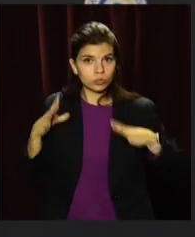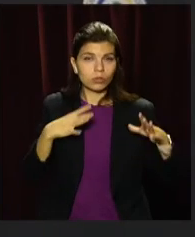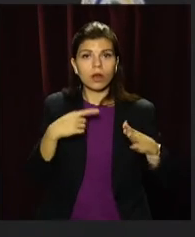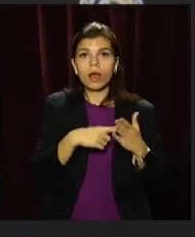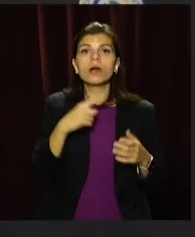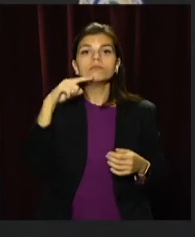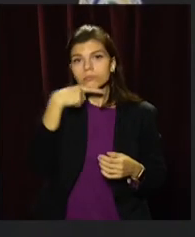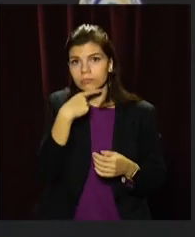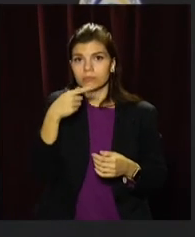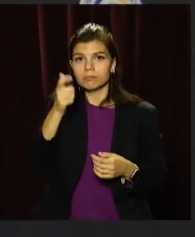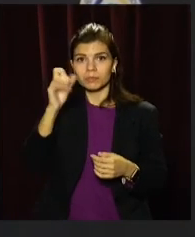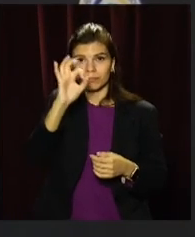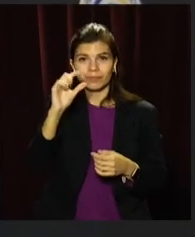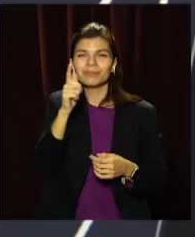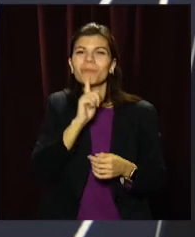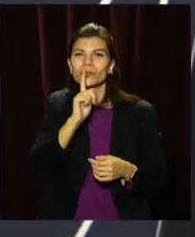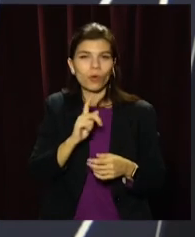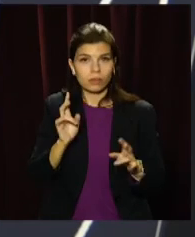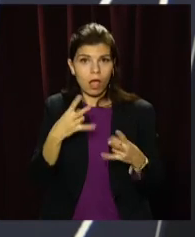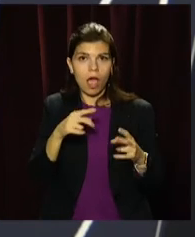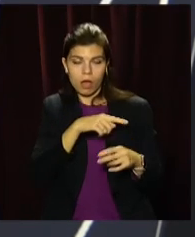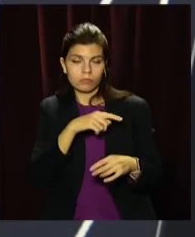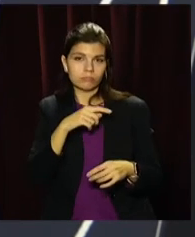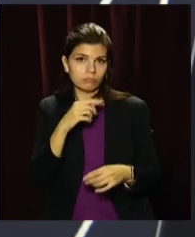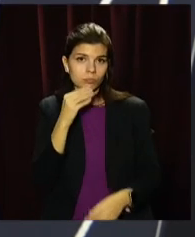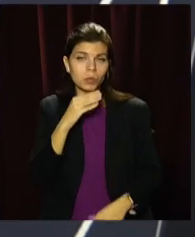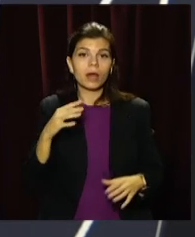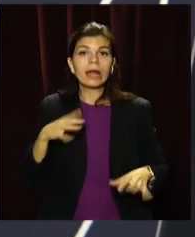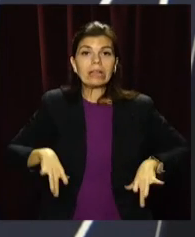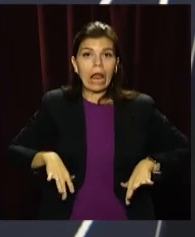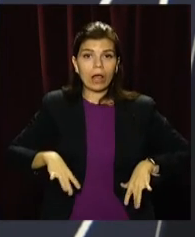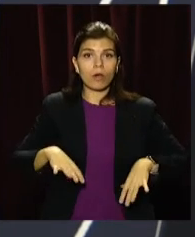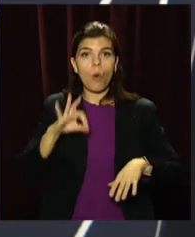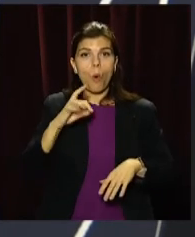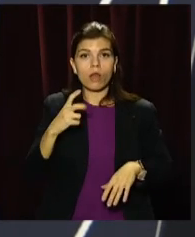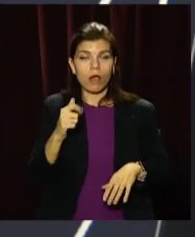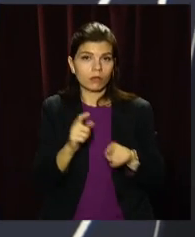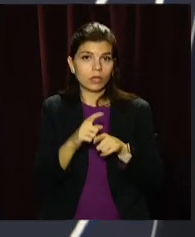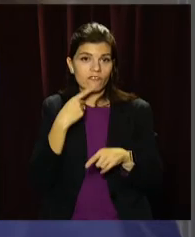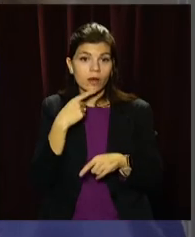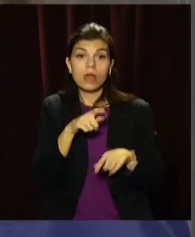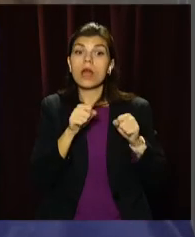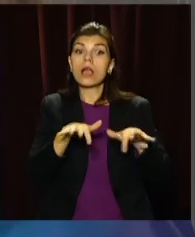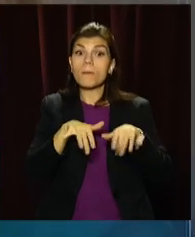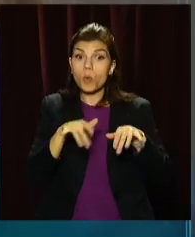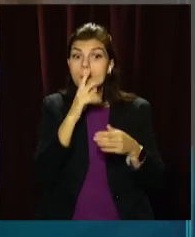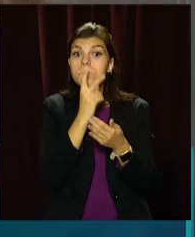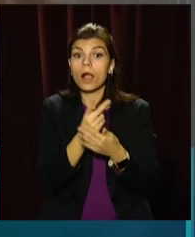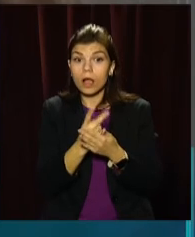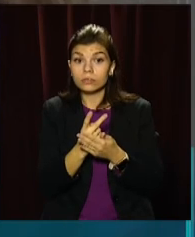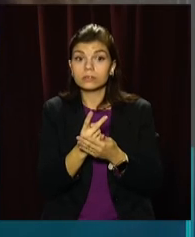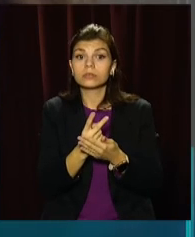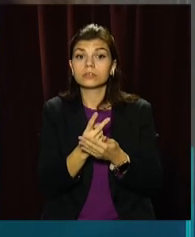заощаджує патрони, а й вдосконалює техніку прицілу, стверджує тренерка спортсменки Ольга Закапко. На комп'ютері показується